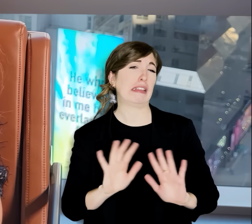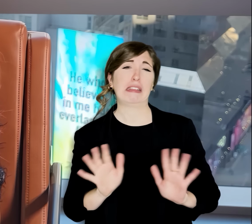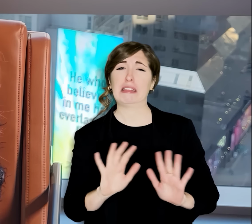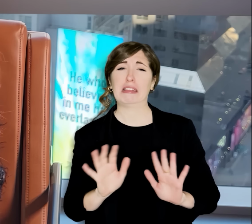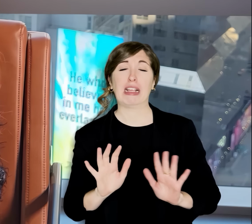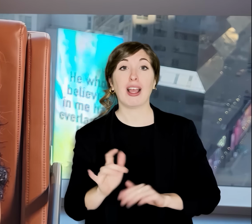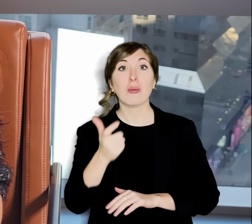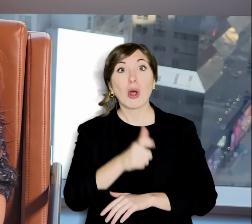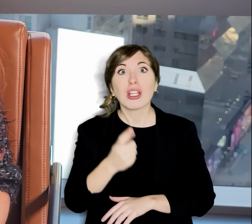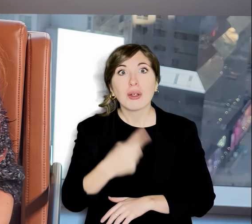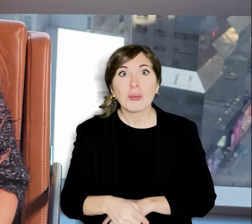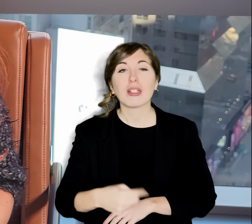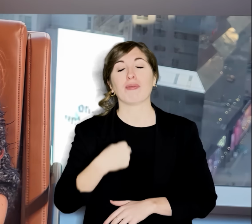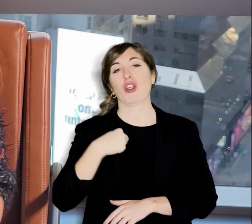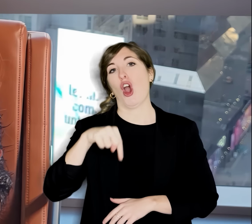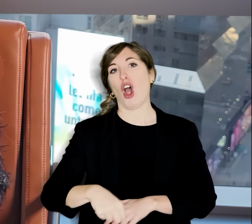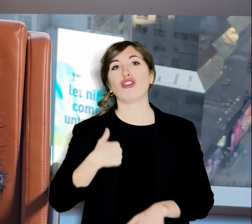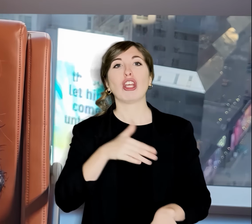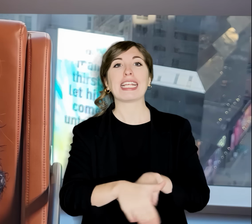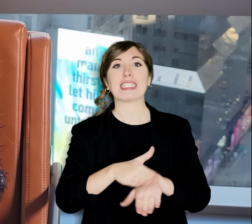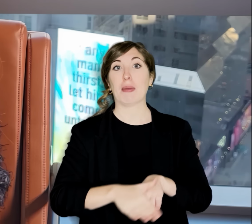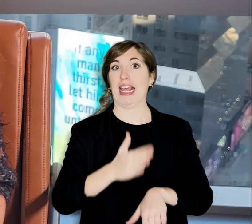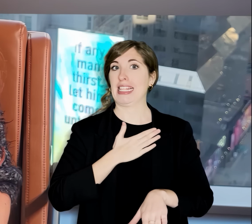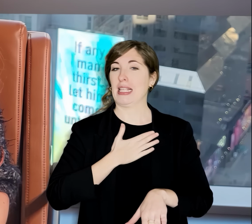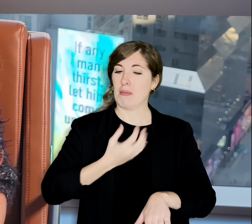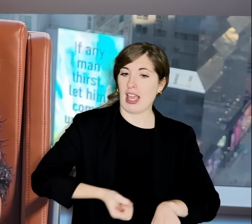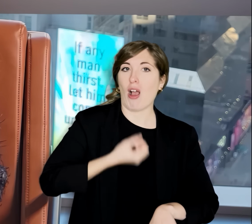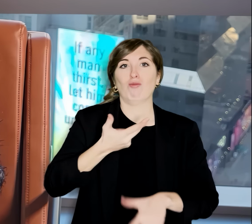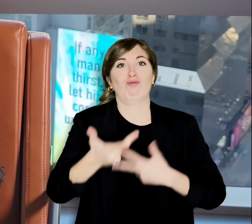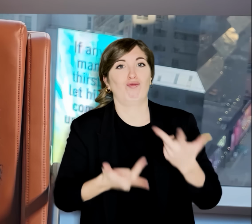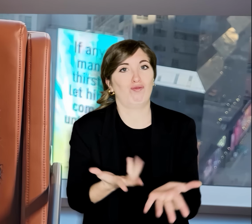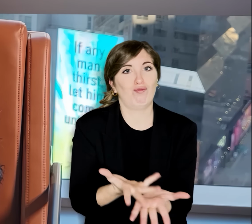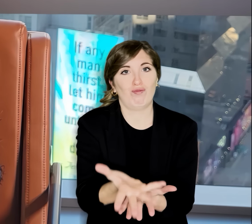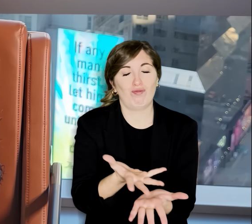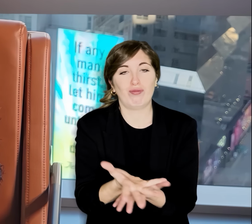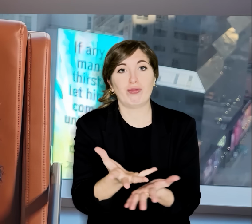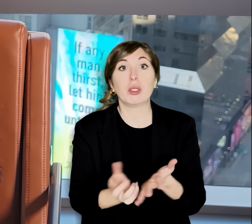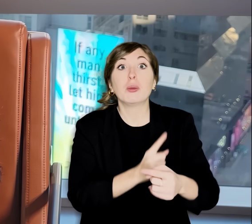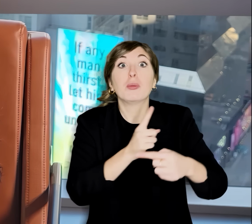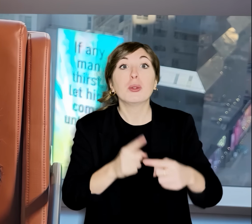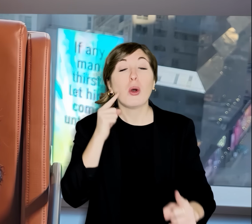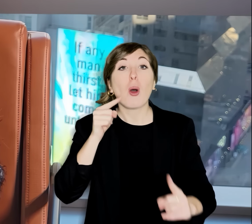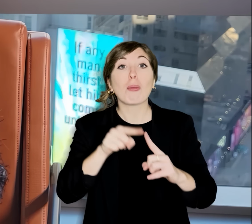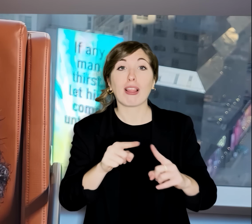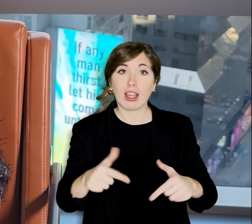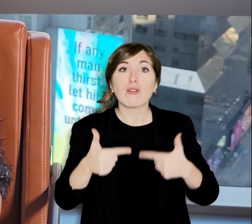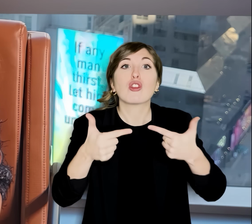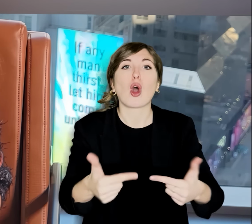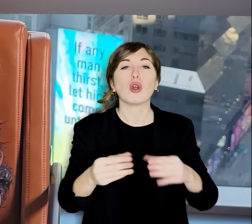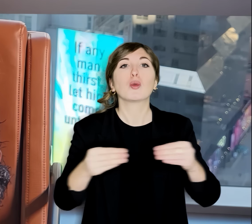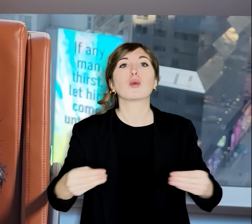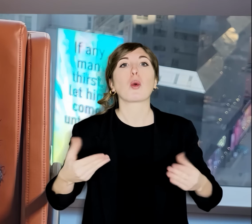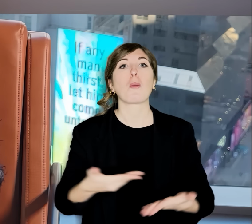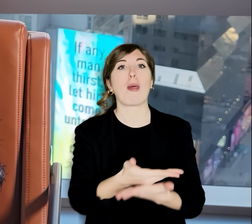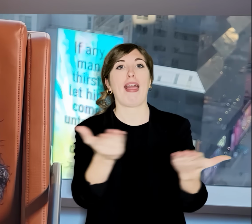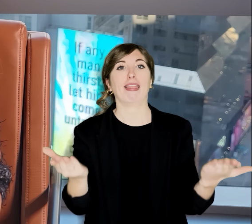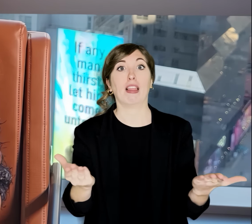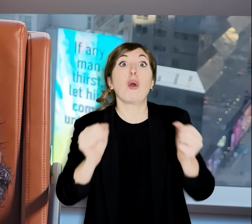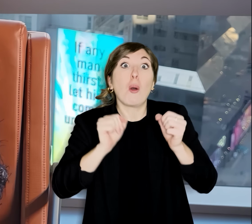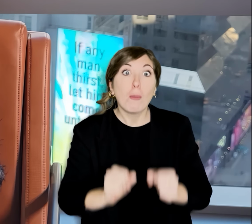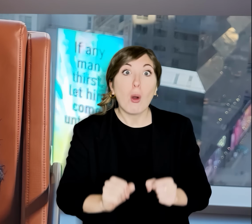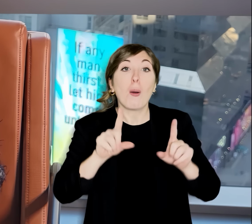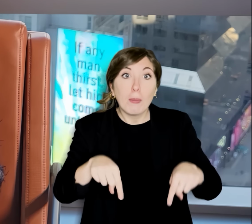qui oggi per raccontarvi Sì la mia esperienza ma per potervi fornire gli strumenti per poter salvare